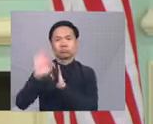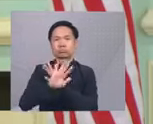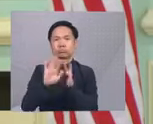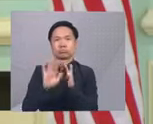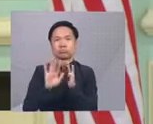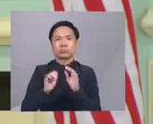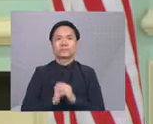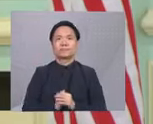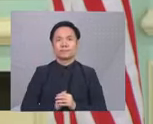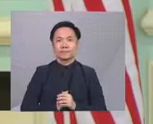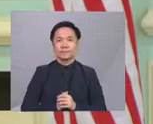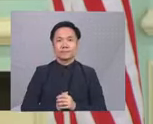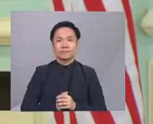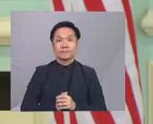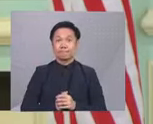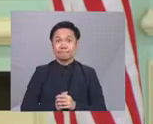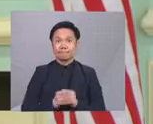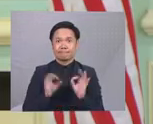Alright?